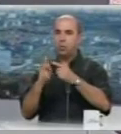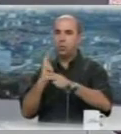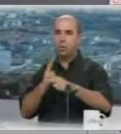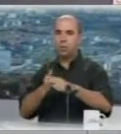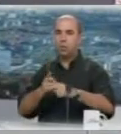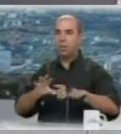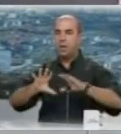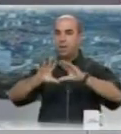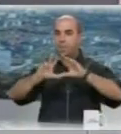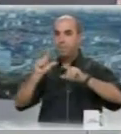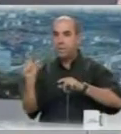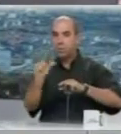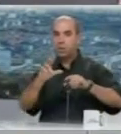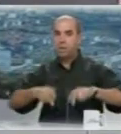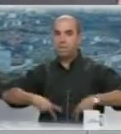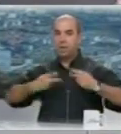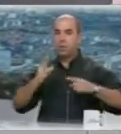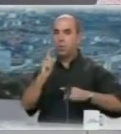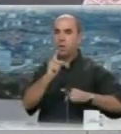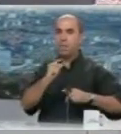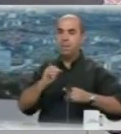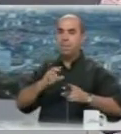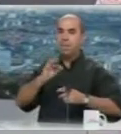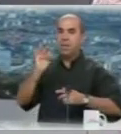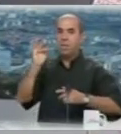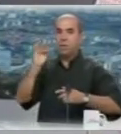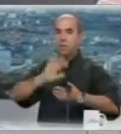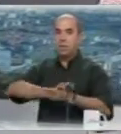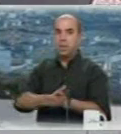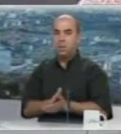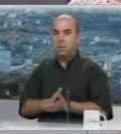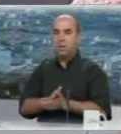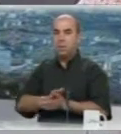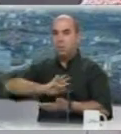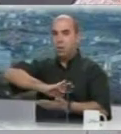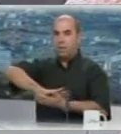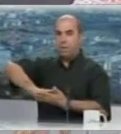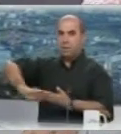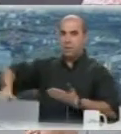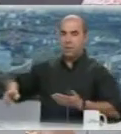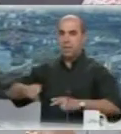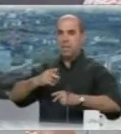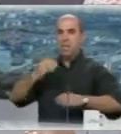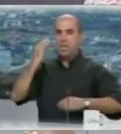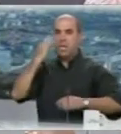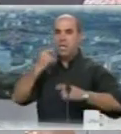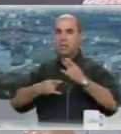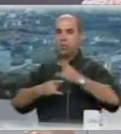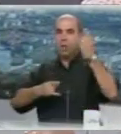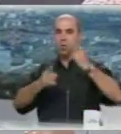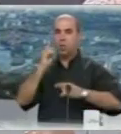دواودة، لأنه بعض المراجع الفرنسية ترجع، لأنها باش تمحي تاريخ تاع